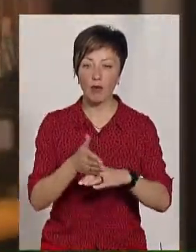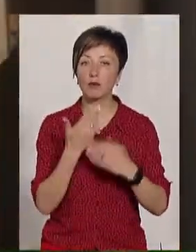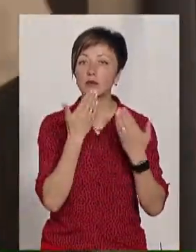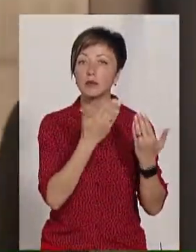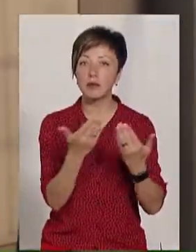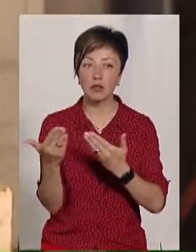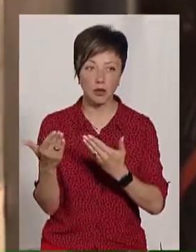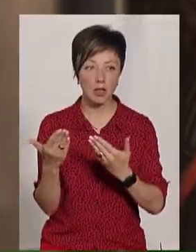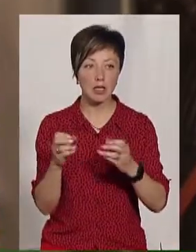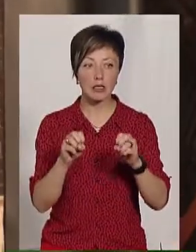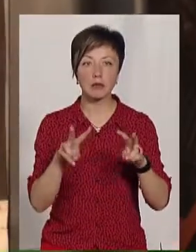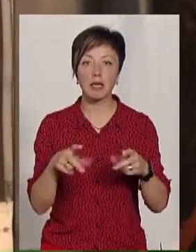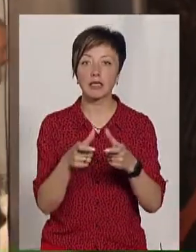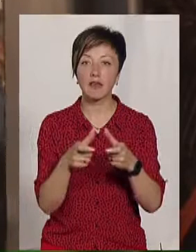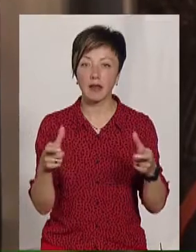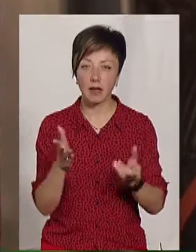запитує.